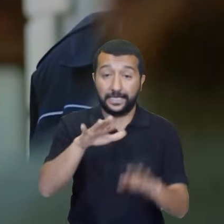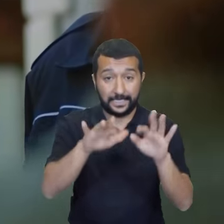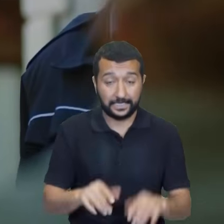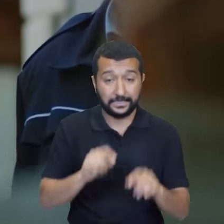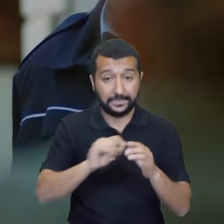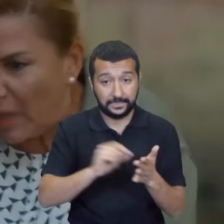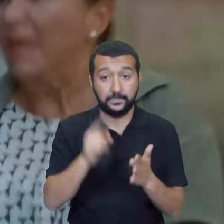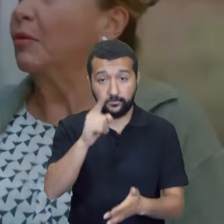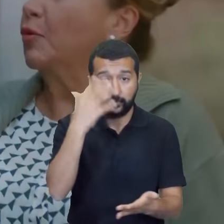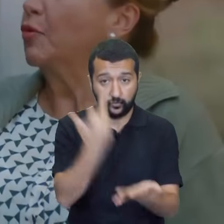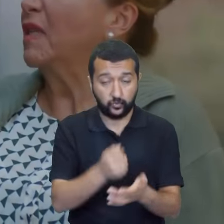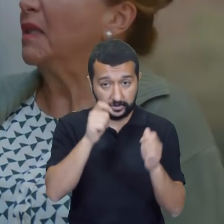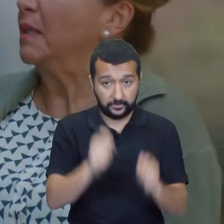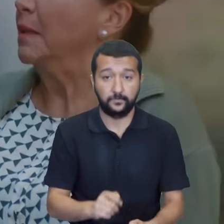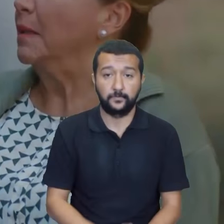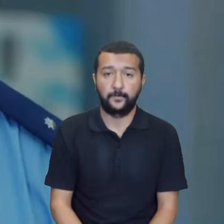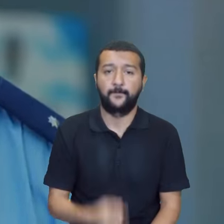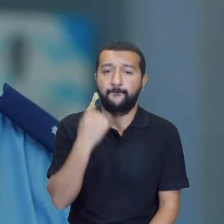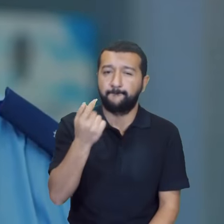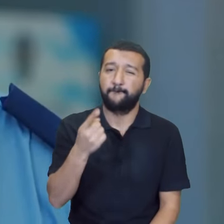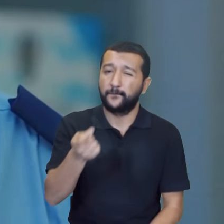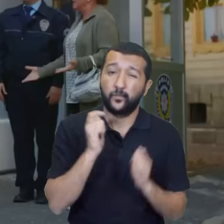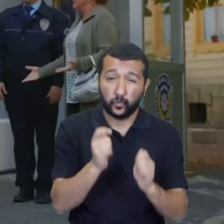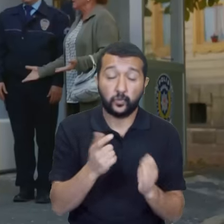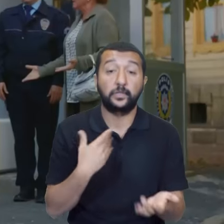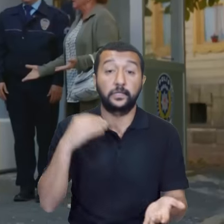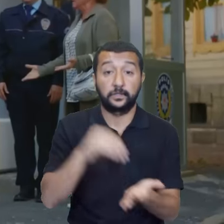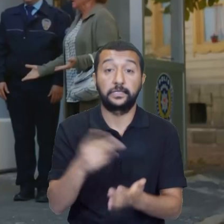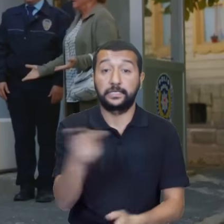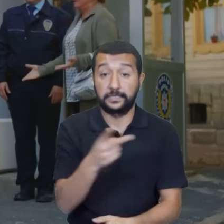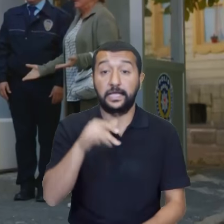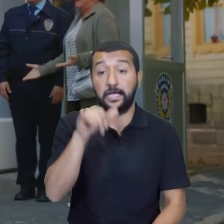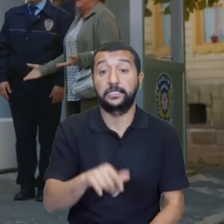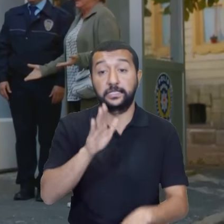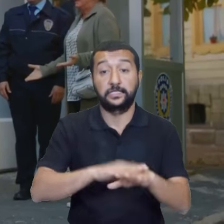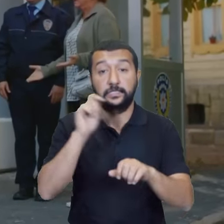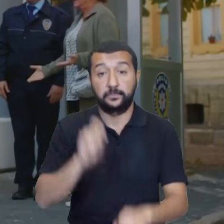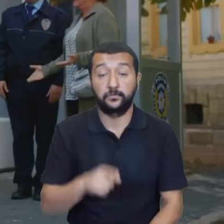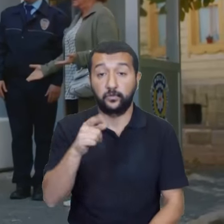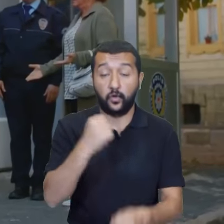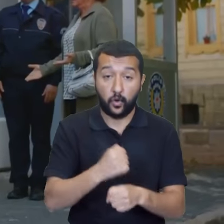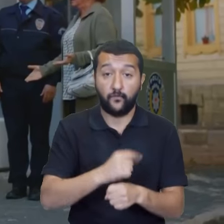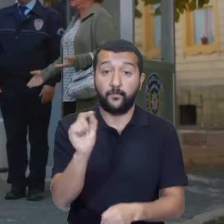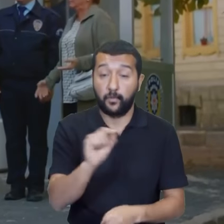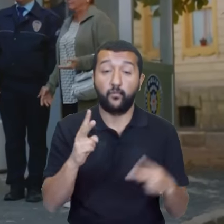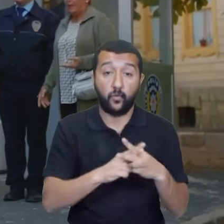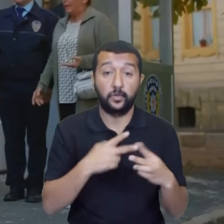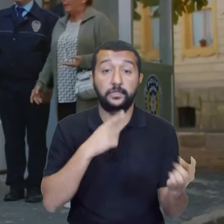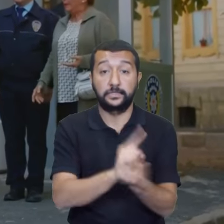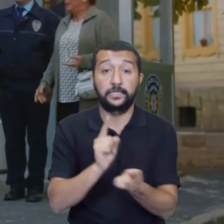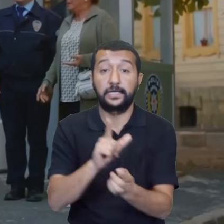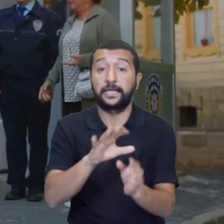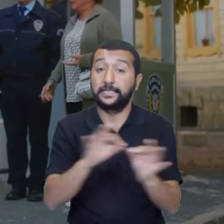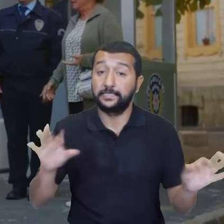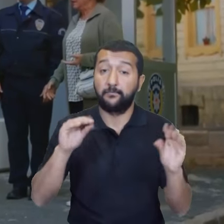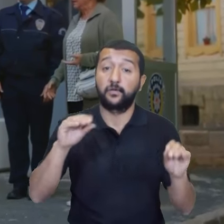dilekçe yazdırsaydın, bir tutadak tuttursaydın. Ya biraz daha zorlarsanız tutturacağım, ikiniz hakkında da tutturacağım. Yani görev başındaki polis memurlarını